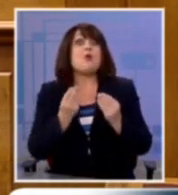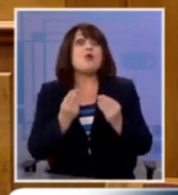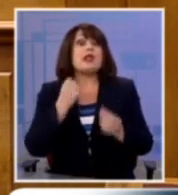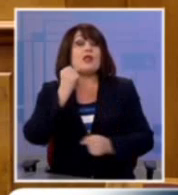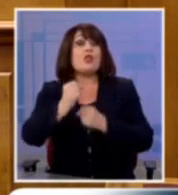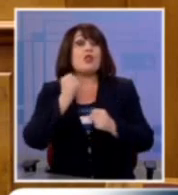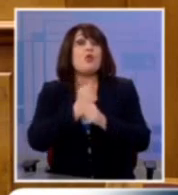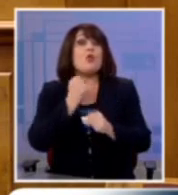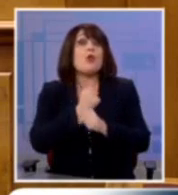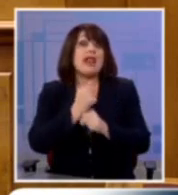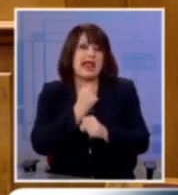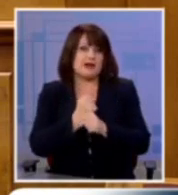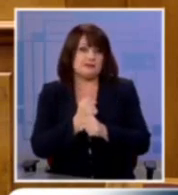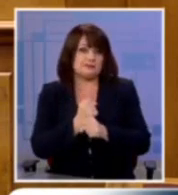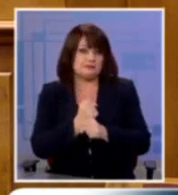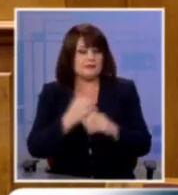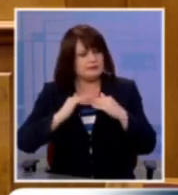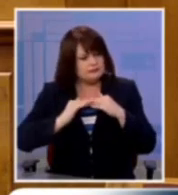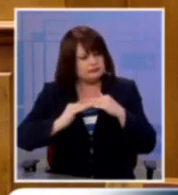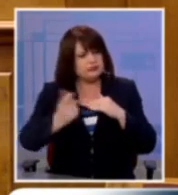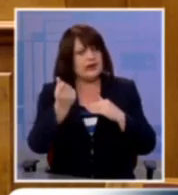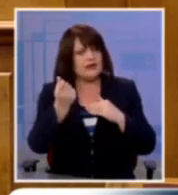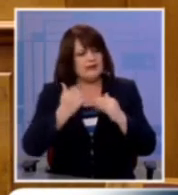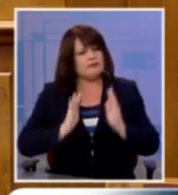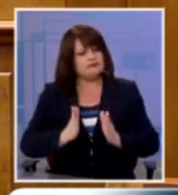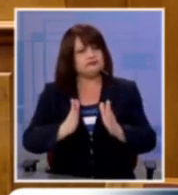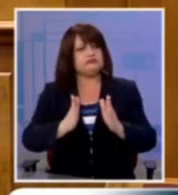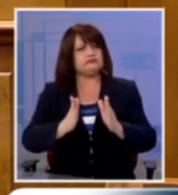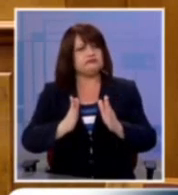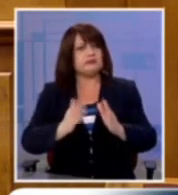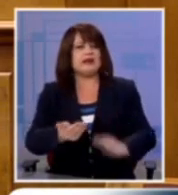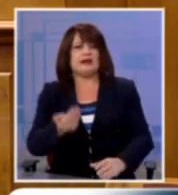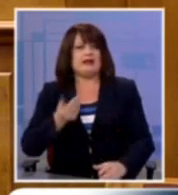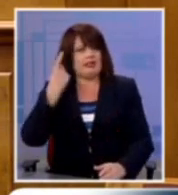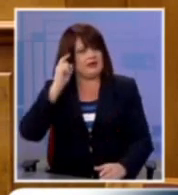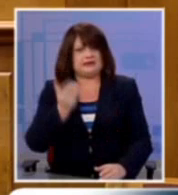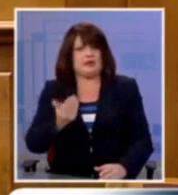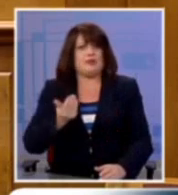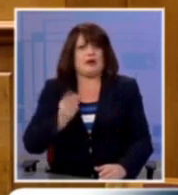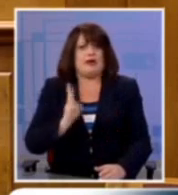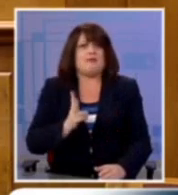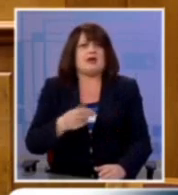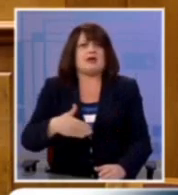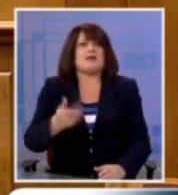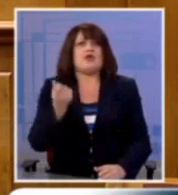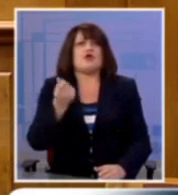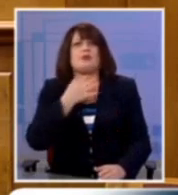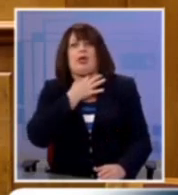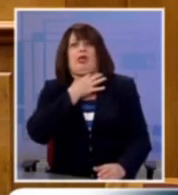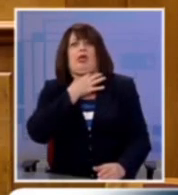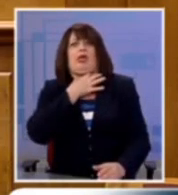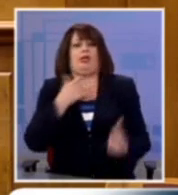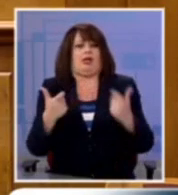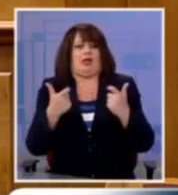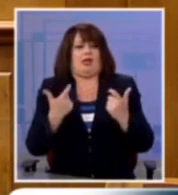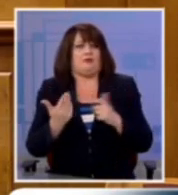έννοια ότι η χρηματοπιστωτική ευστάθεια δεν αποκλείει εκ των προτέρων τον κίνδυνο της οικονομικής ασφυξίας από